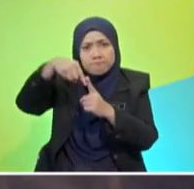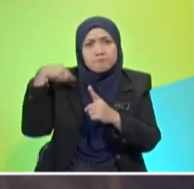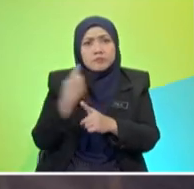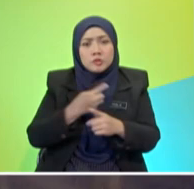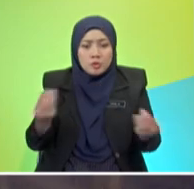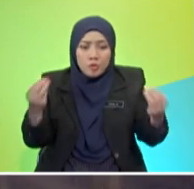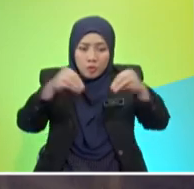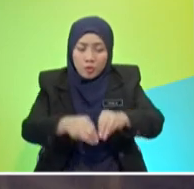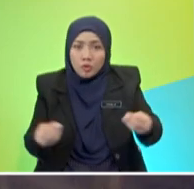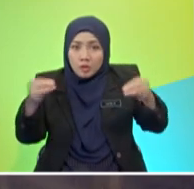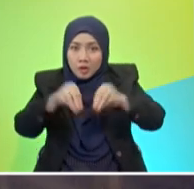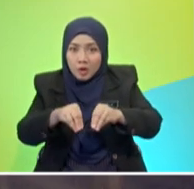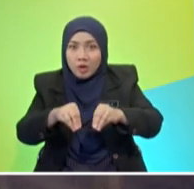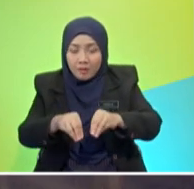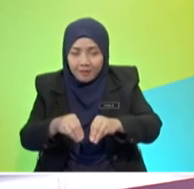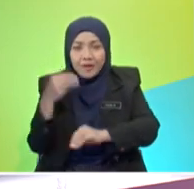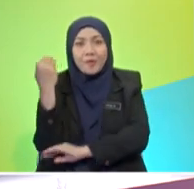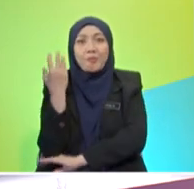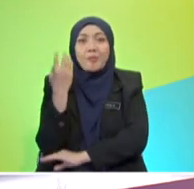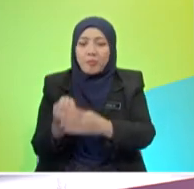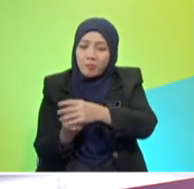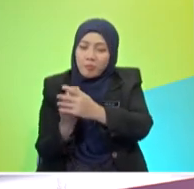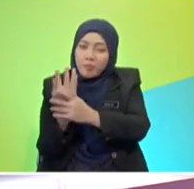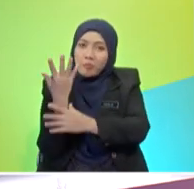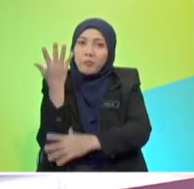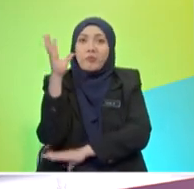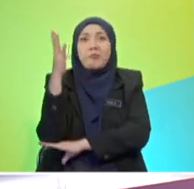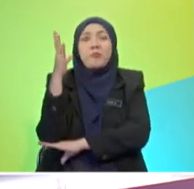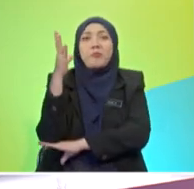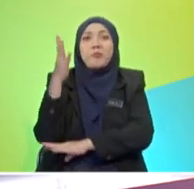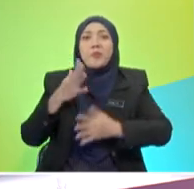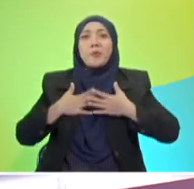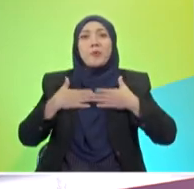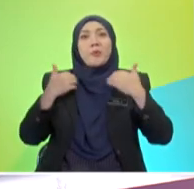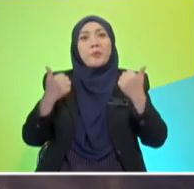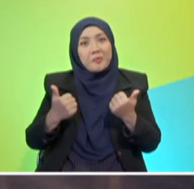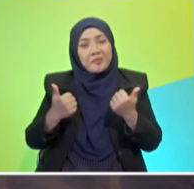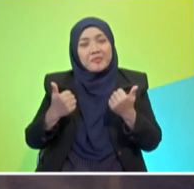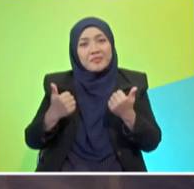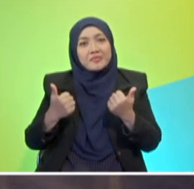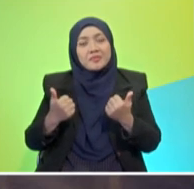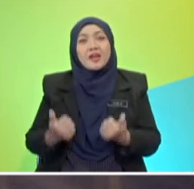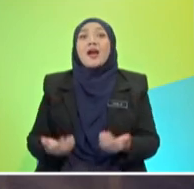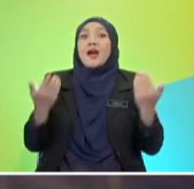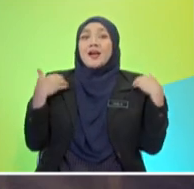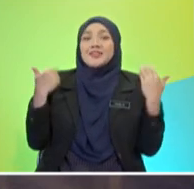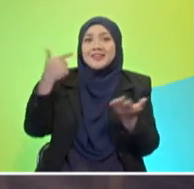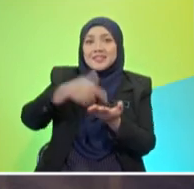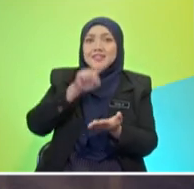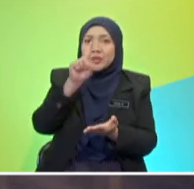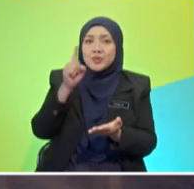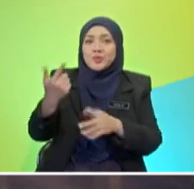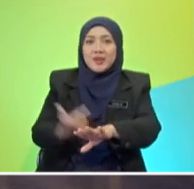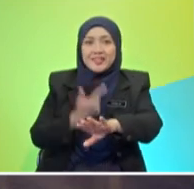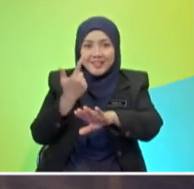kan suburnya pokok tersebut. Murid-murid pun nampak kan? Ada lagi satu latihan. Ada ke, cikgu? Cuba Syah tengok. Yang